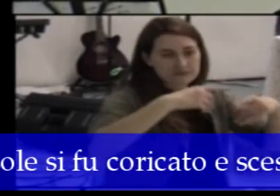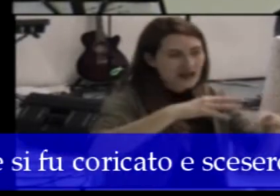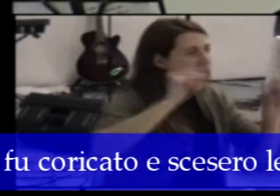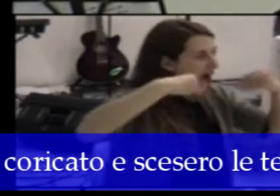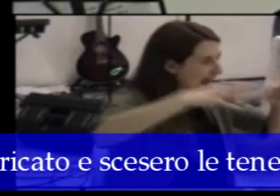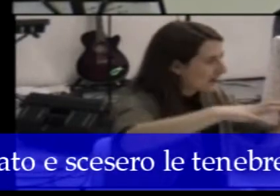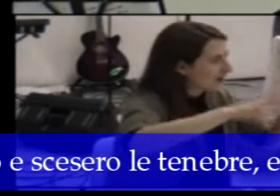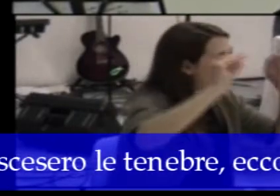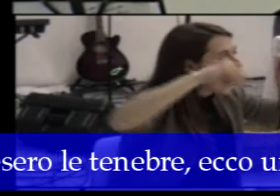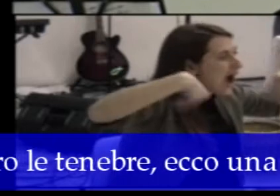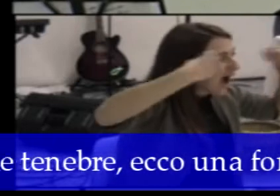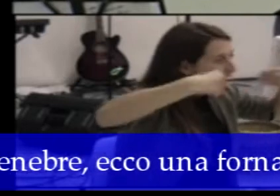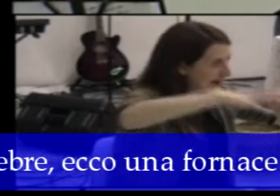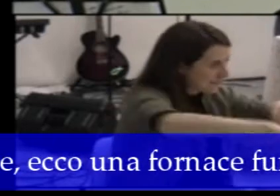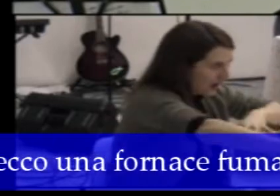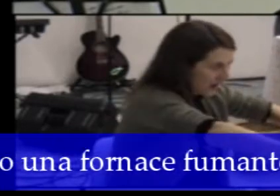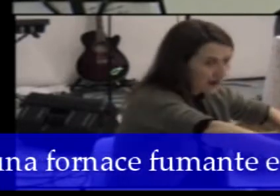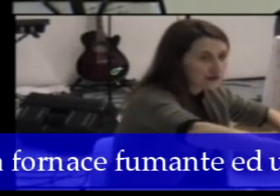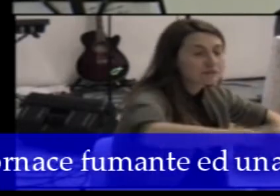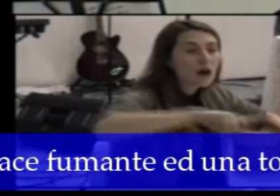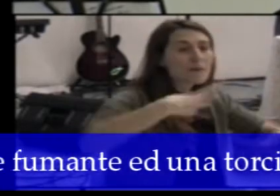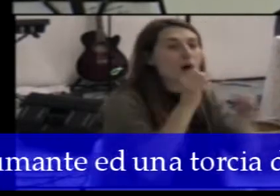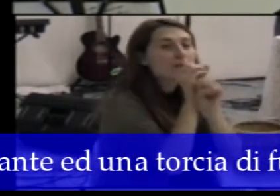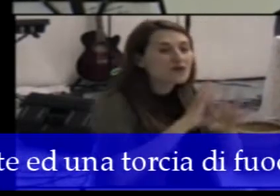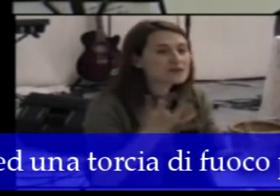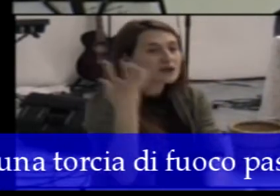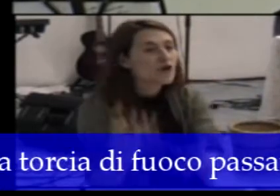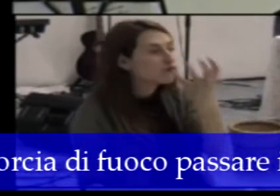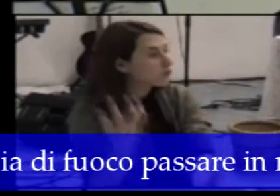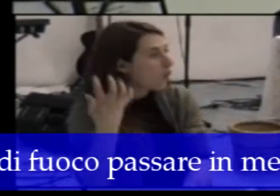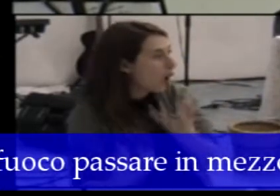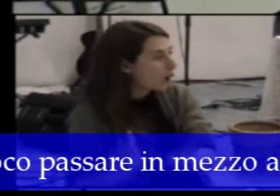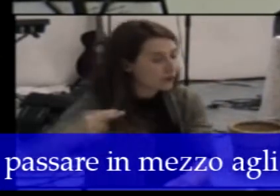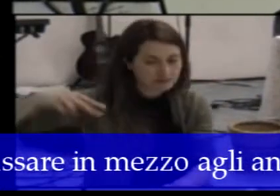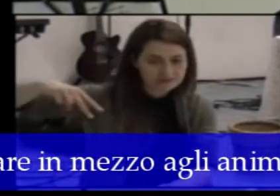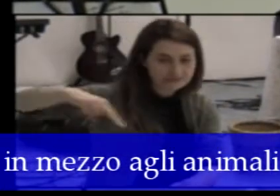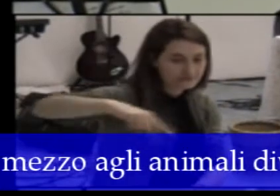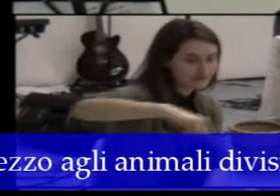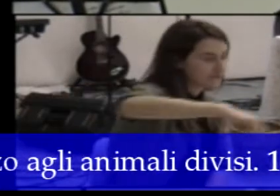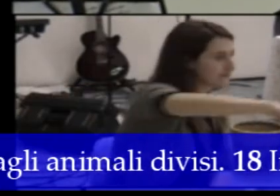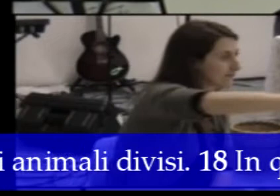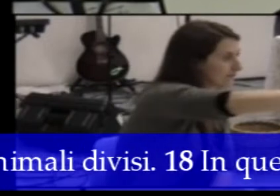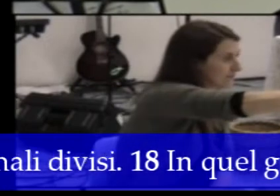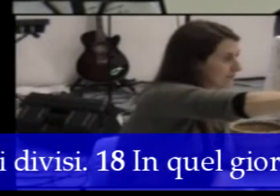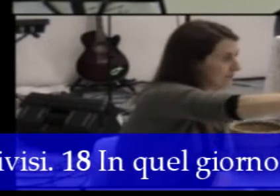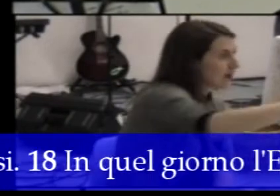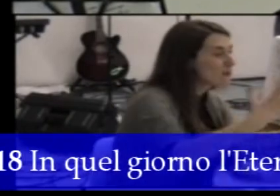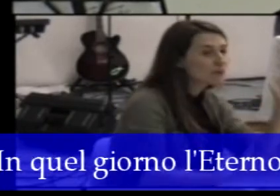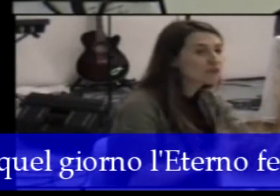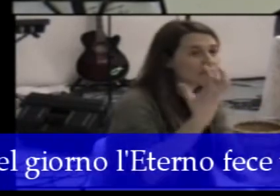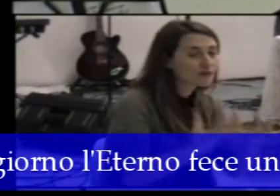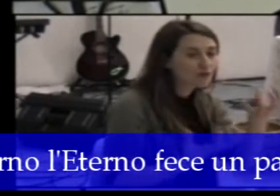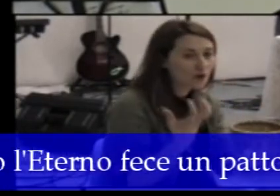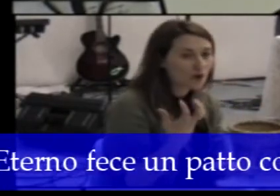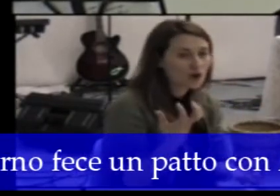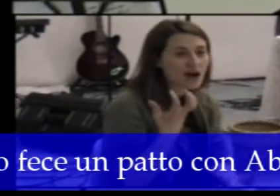ed una fiaccola di fuoco passare in mezzo alle parti di questi animali divisi. In quel giorno l'Eterno fece un